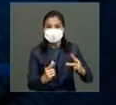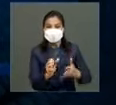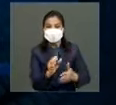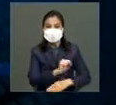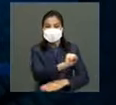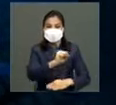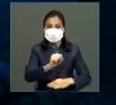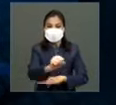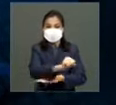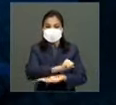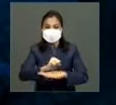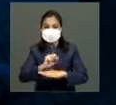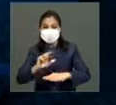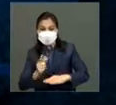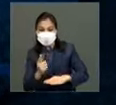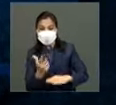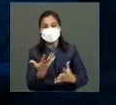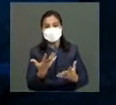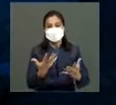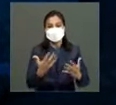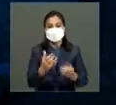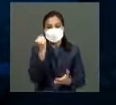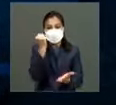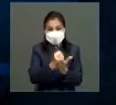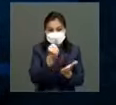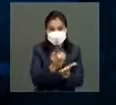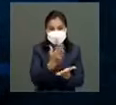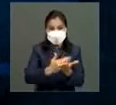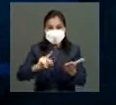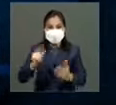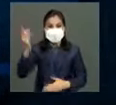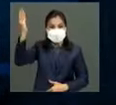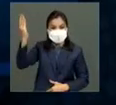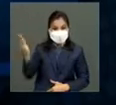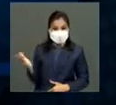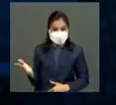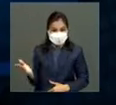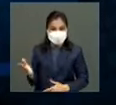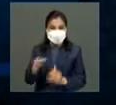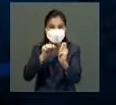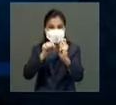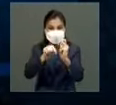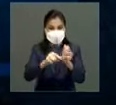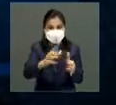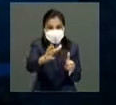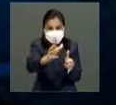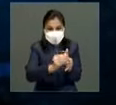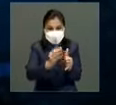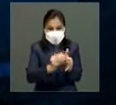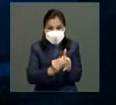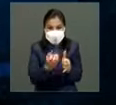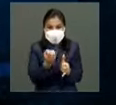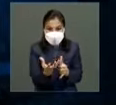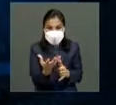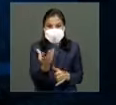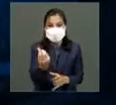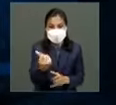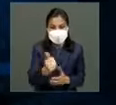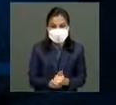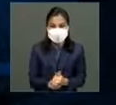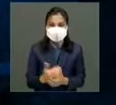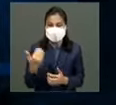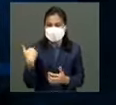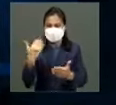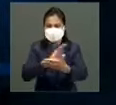คนี่คือสิ่งที่ทางกรุงเทพมหานครได้รับรู้ตัวข้อมูลตัวเลขแต่ว่าจะมีการเรียกอะไรค